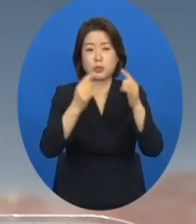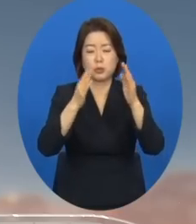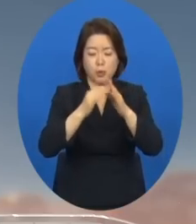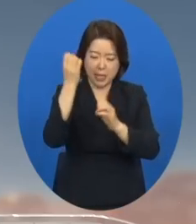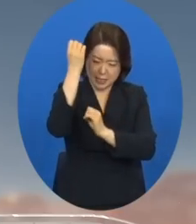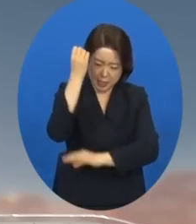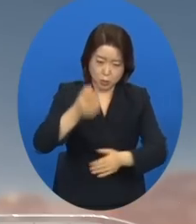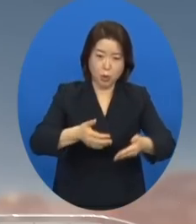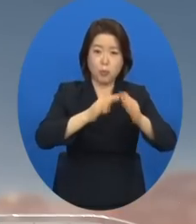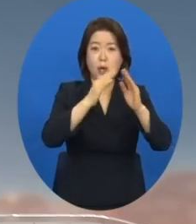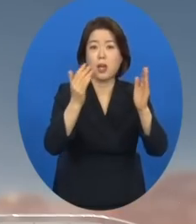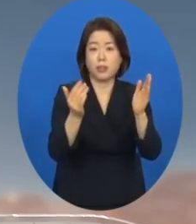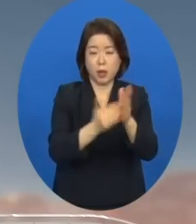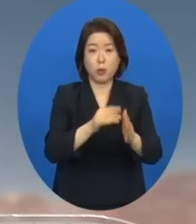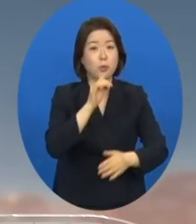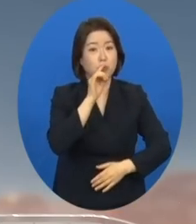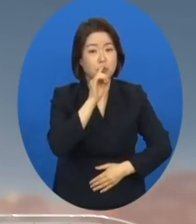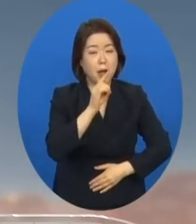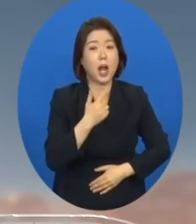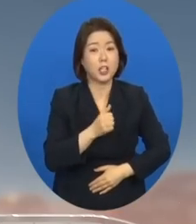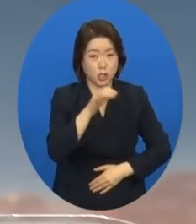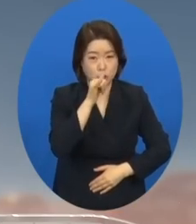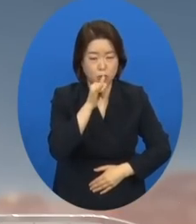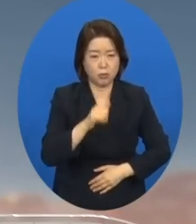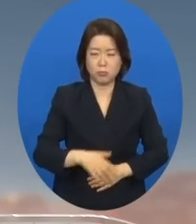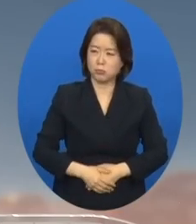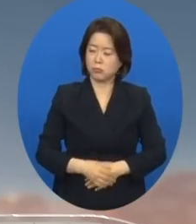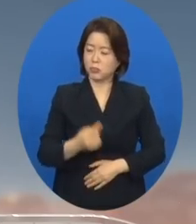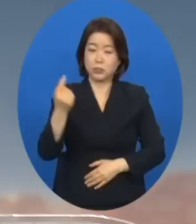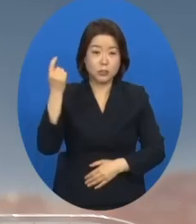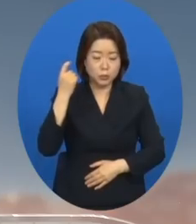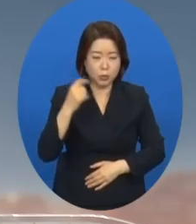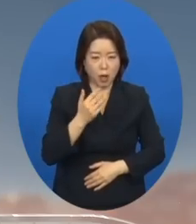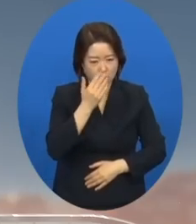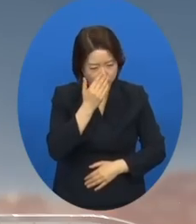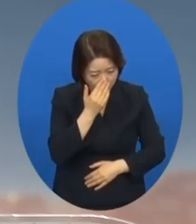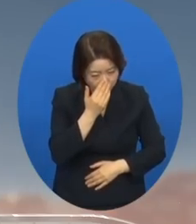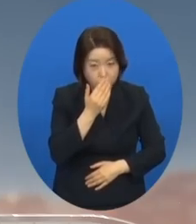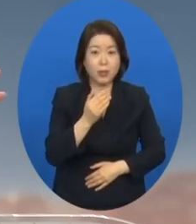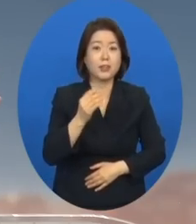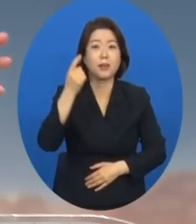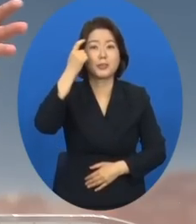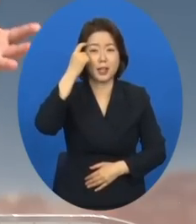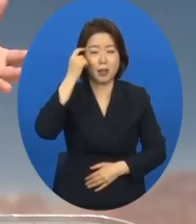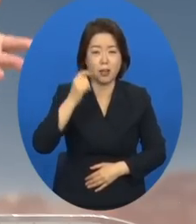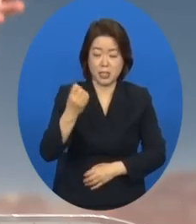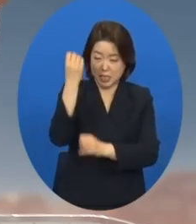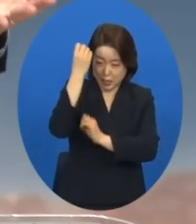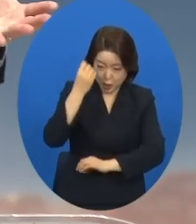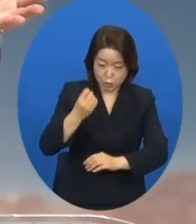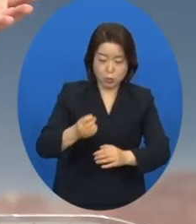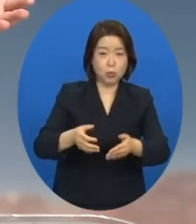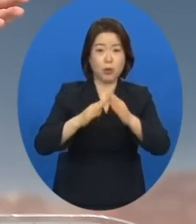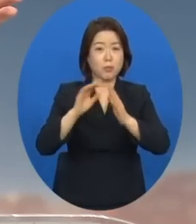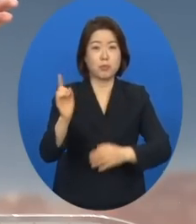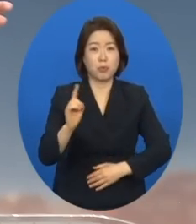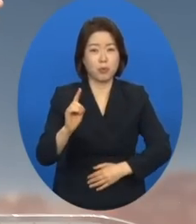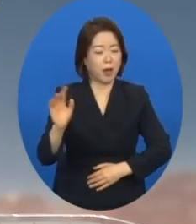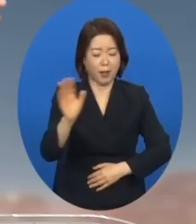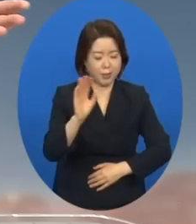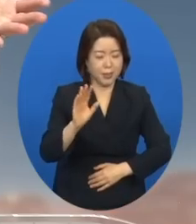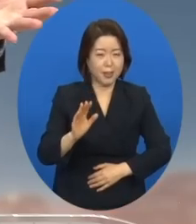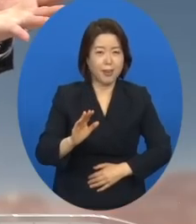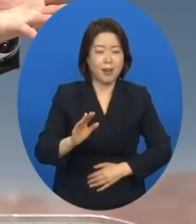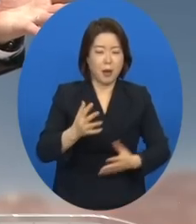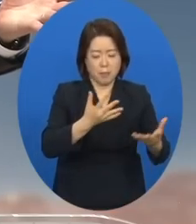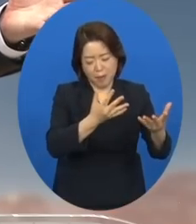말씀하신 적이 있습니다 저는 너무 겸손한 표현이시다 그랬어요 기초마녀 기초만이 뭡니까 얼마나 많은 일들을